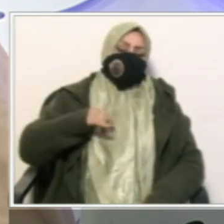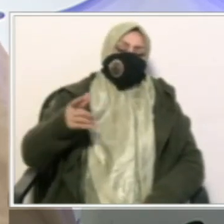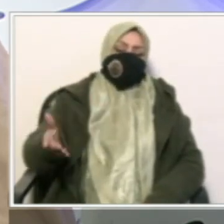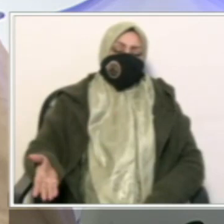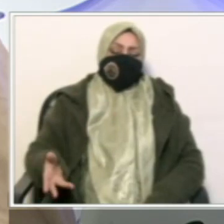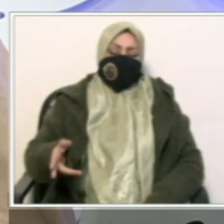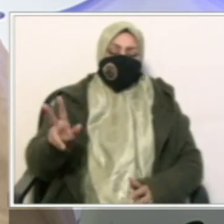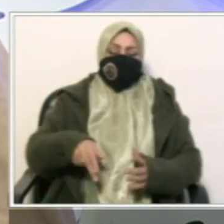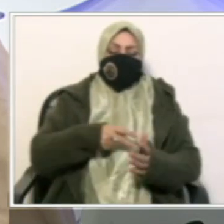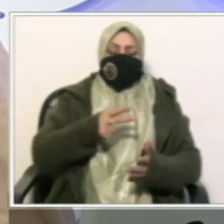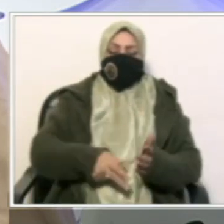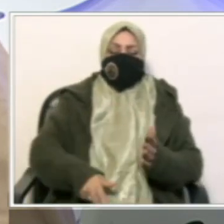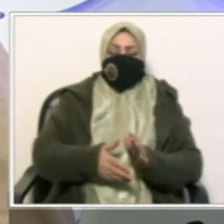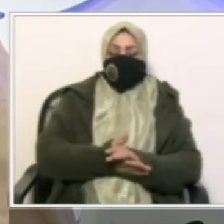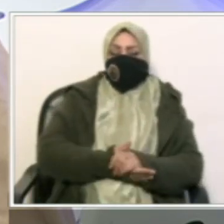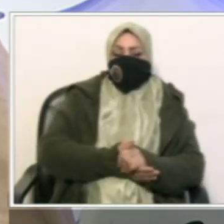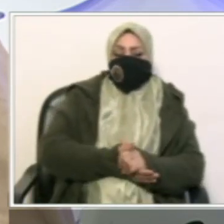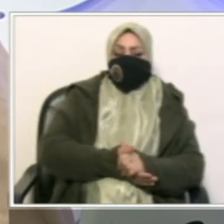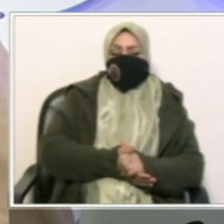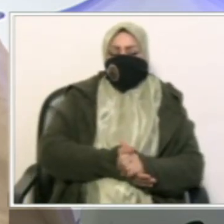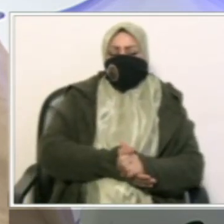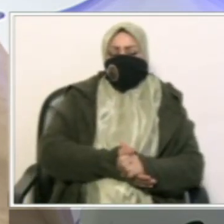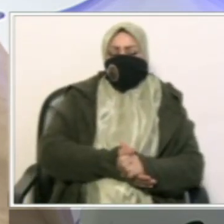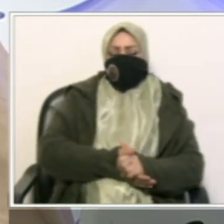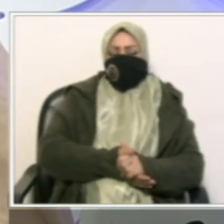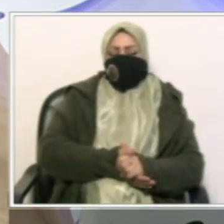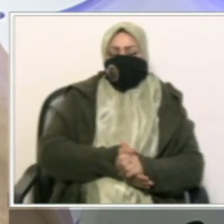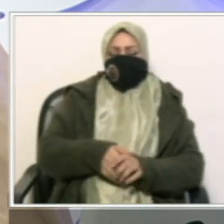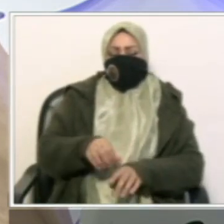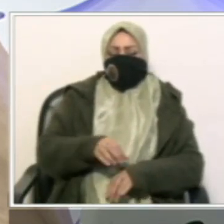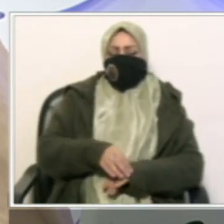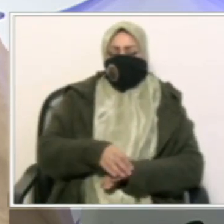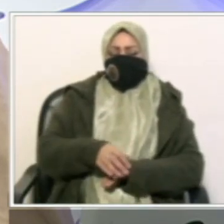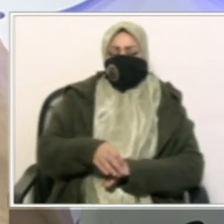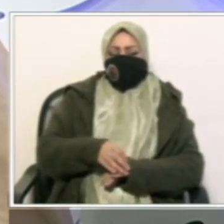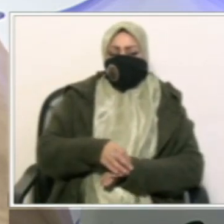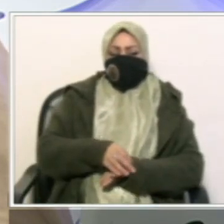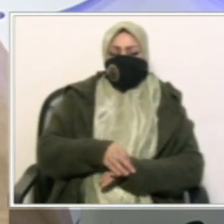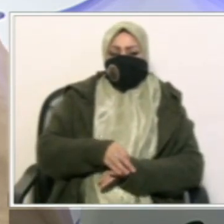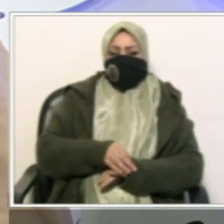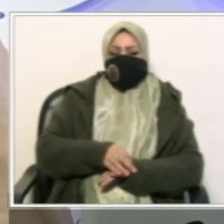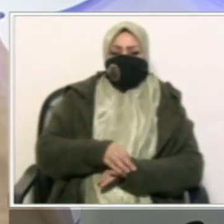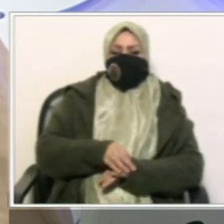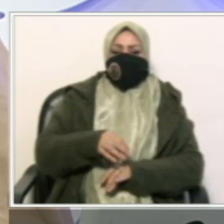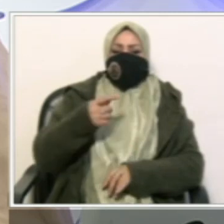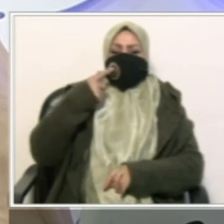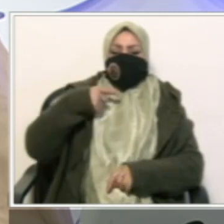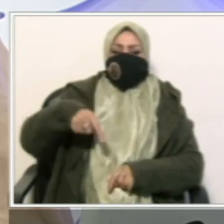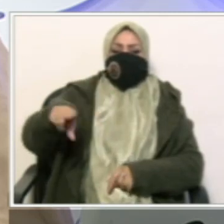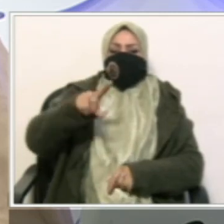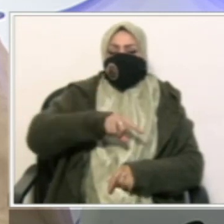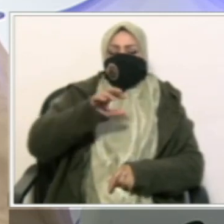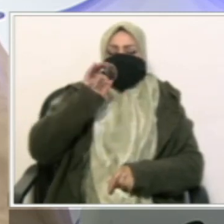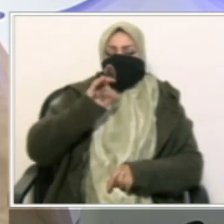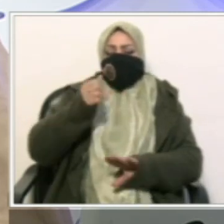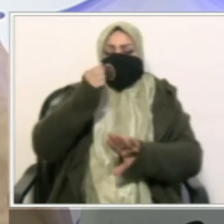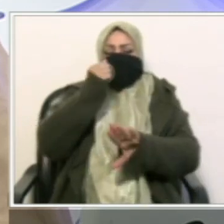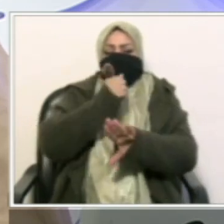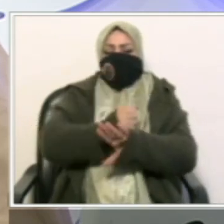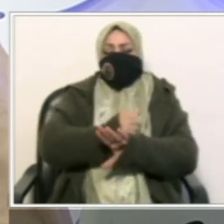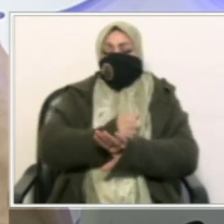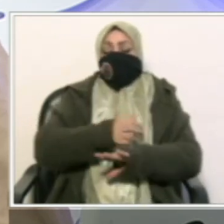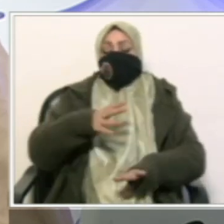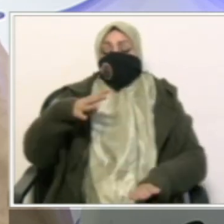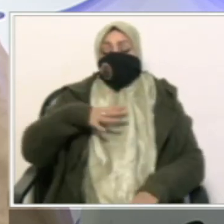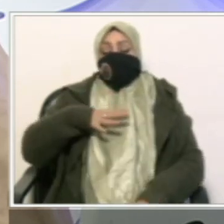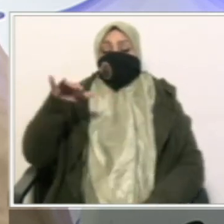الناس يعني في هذا المنصب ينبغي عليه أن لا يخون أمانته والذين وضعوا فيه هذه